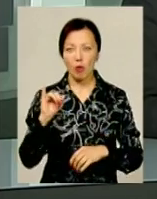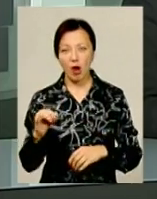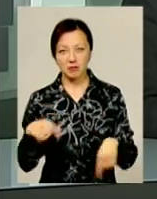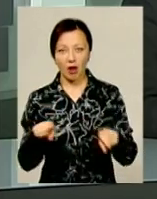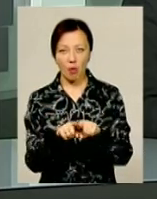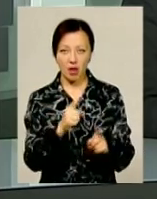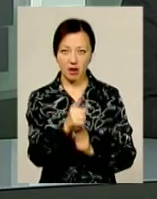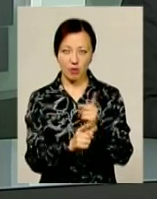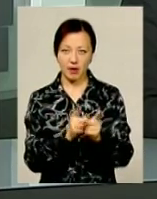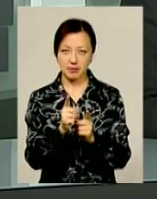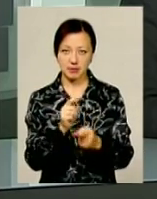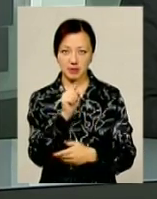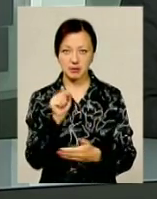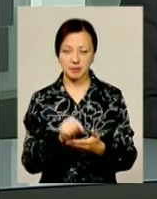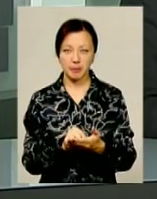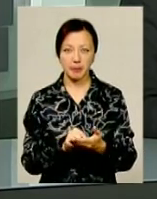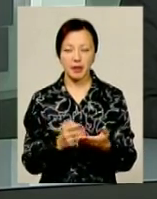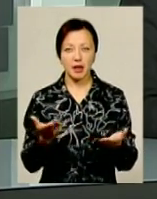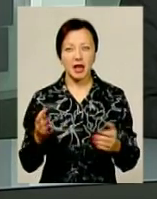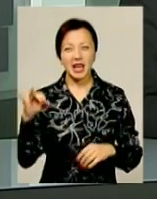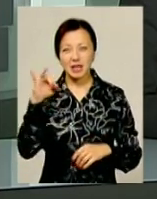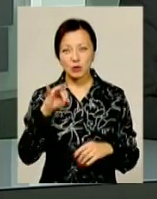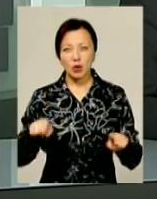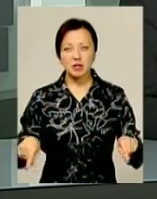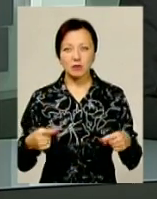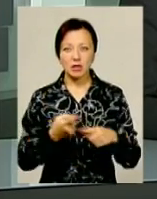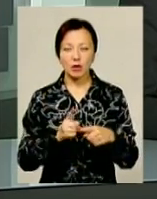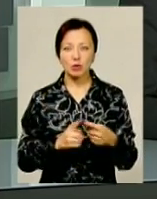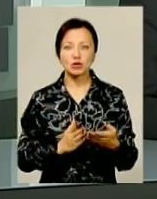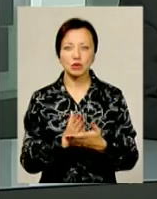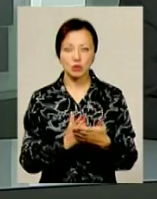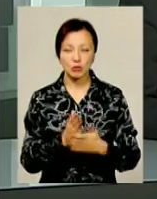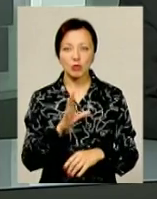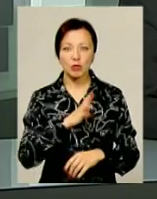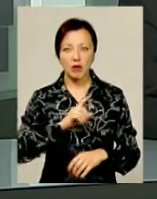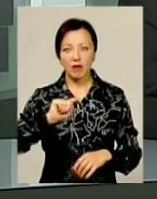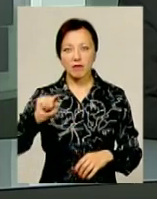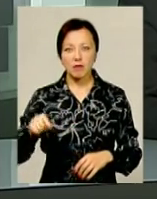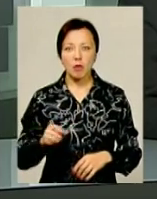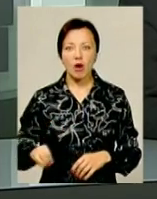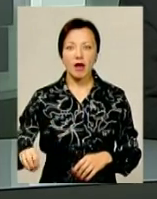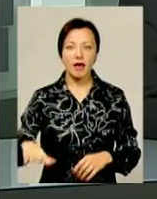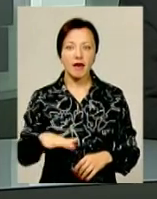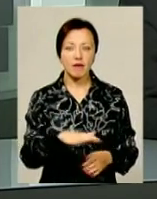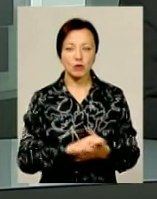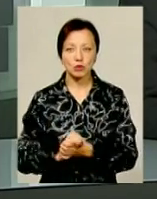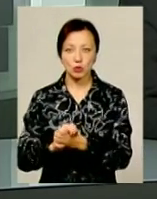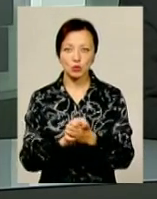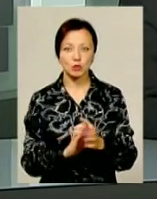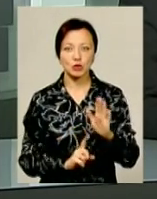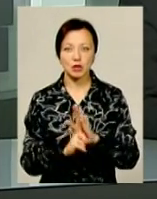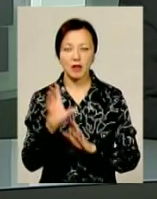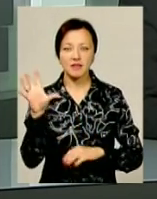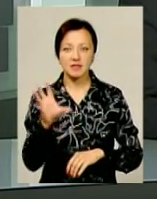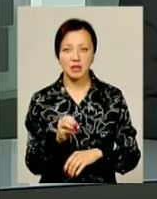такої реорганізації? Історію створення такої служби – це, звичайно, була вимога Європейського Союзу. І починалося все